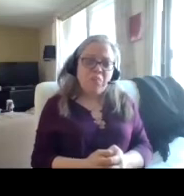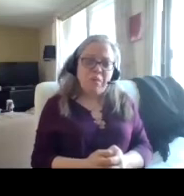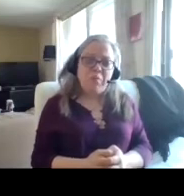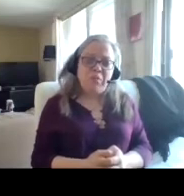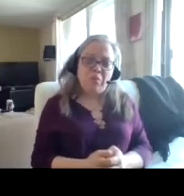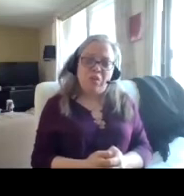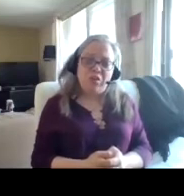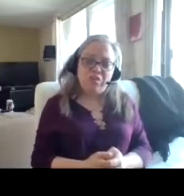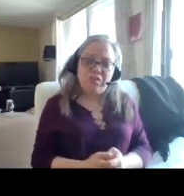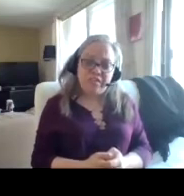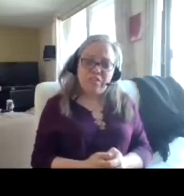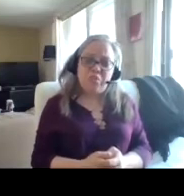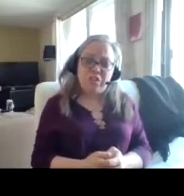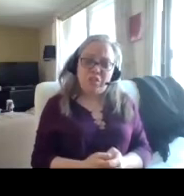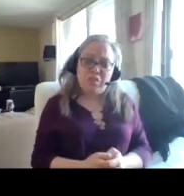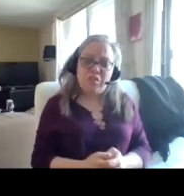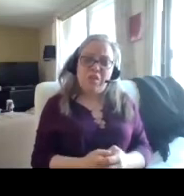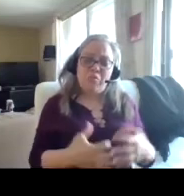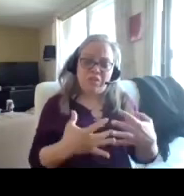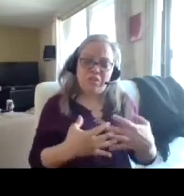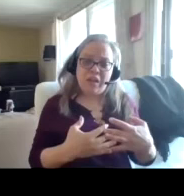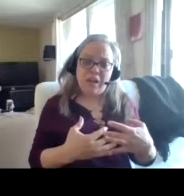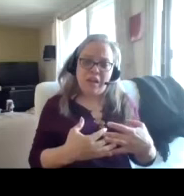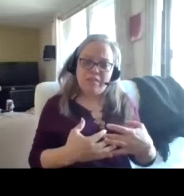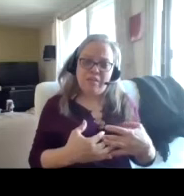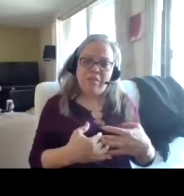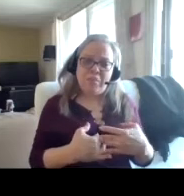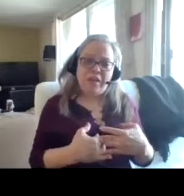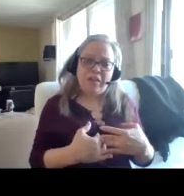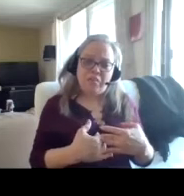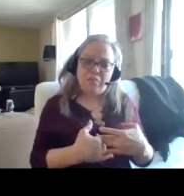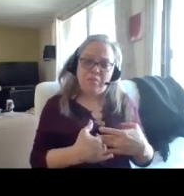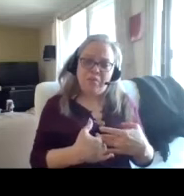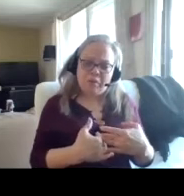souches hématopoïétiques, celles atteintes de maladies neurologiques